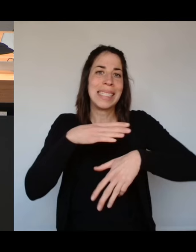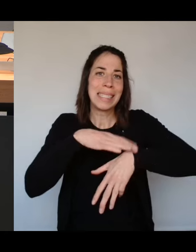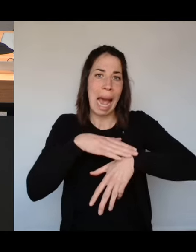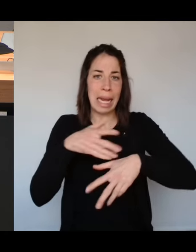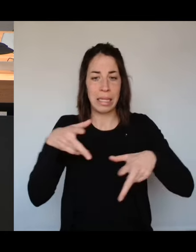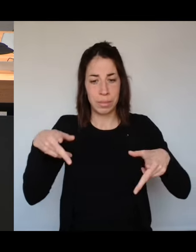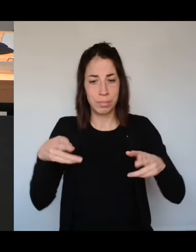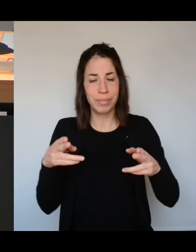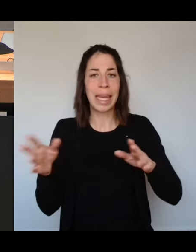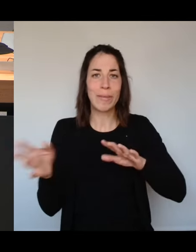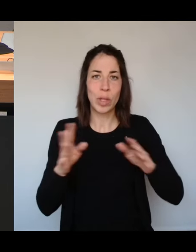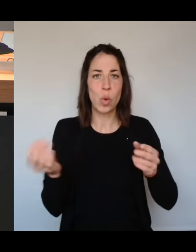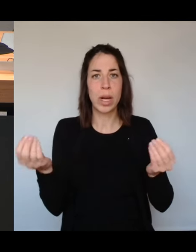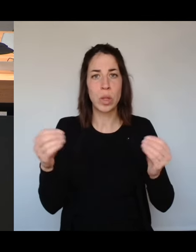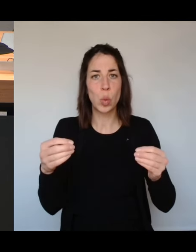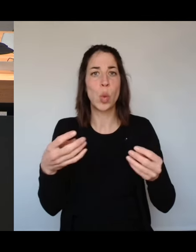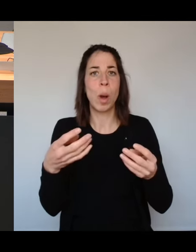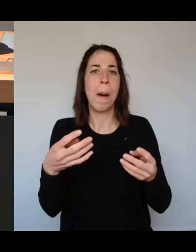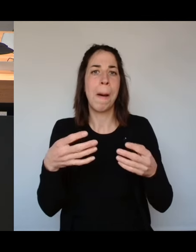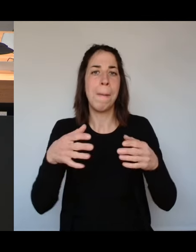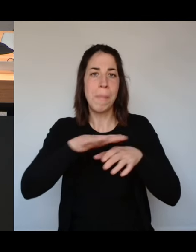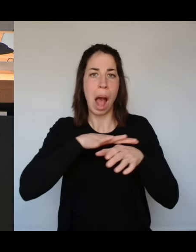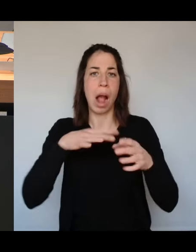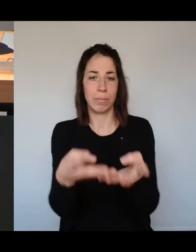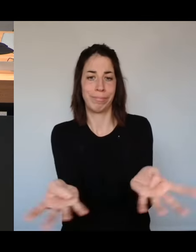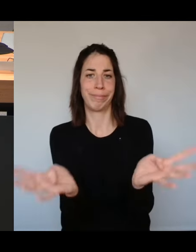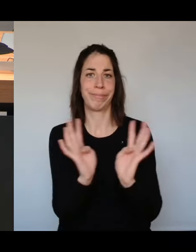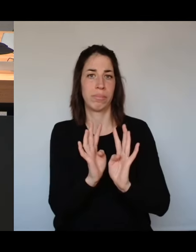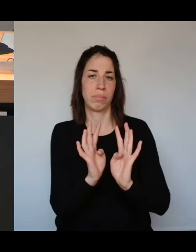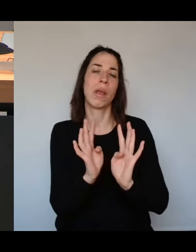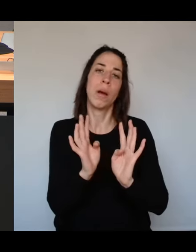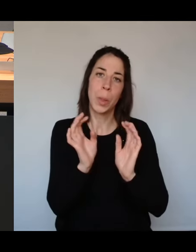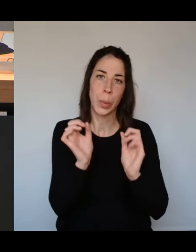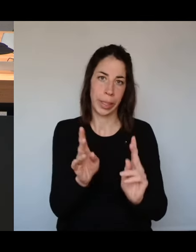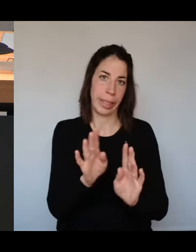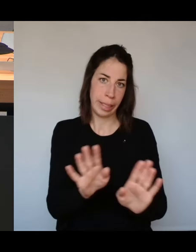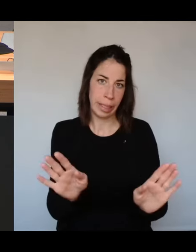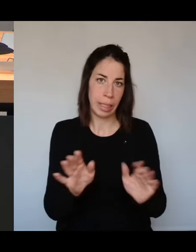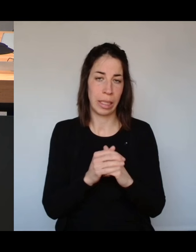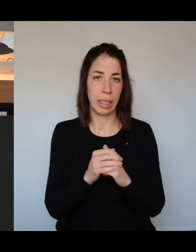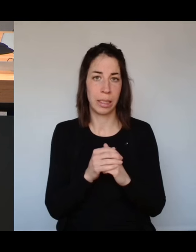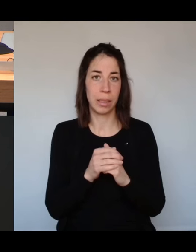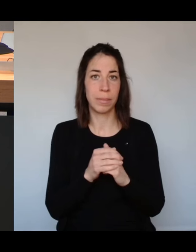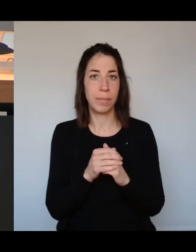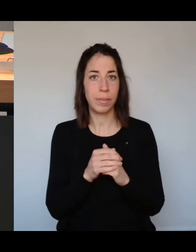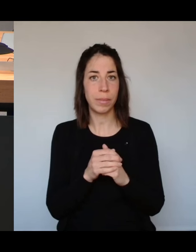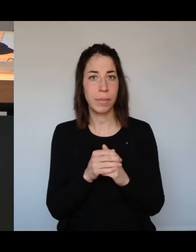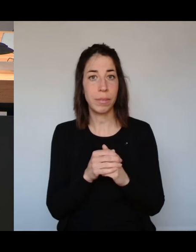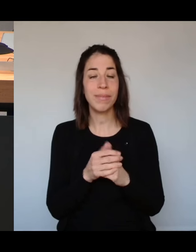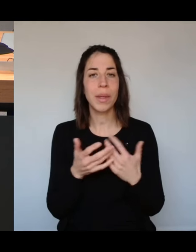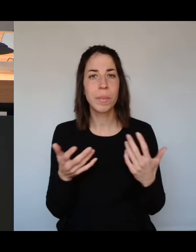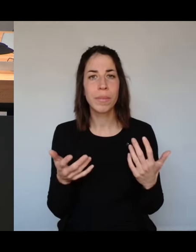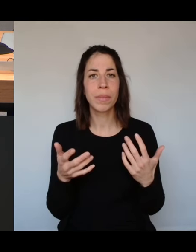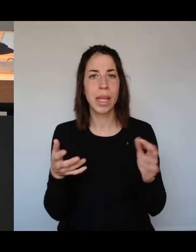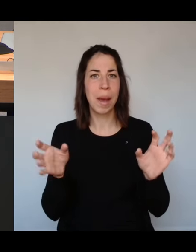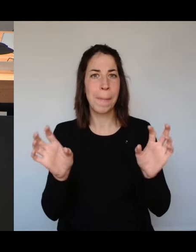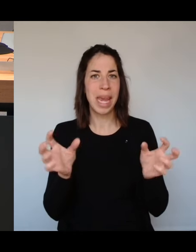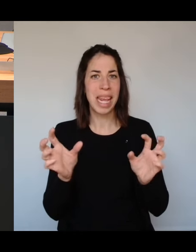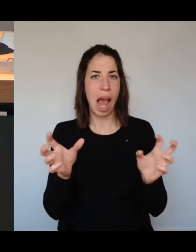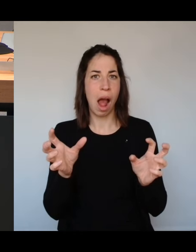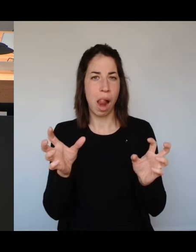richtig. Aber obwohl die mediale Aufmerksamkeit immer so groß ist, als ob es nur um den Zaun geht, manchen scheint das